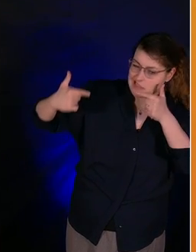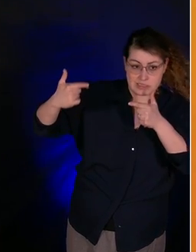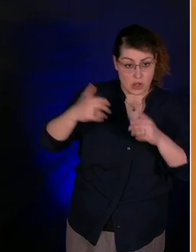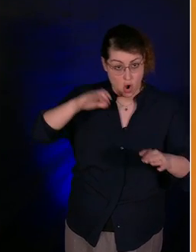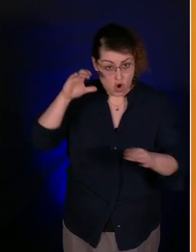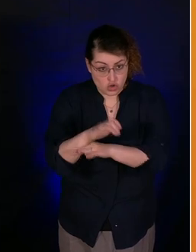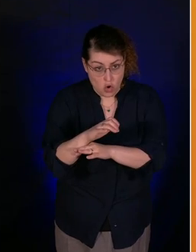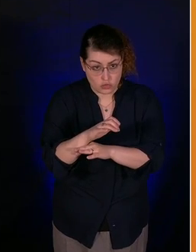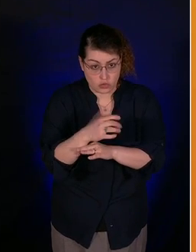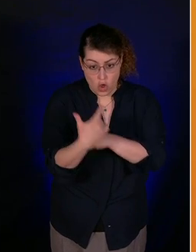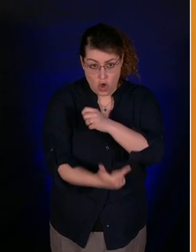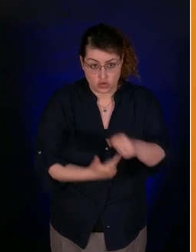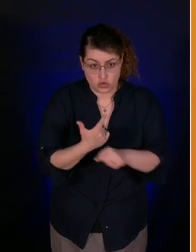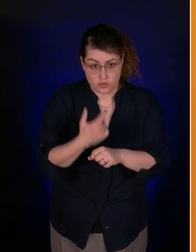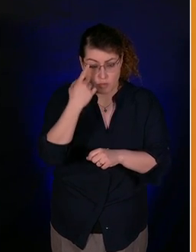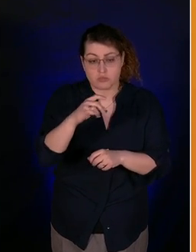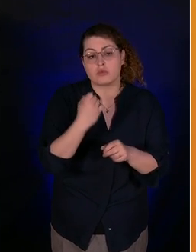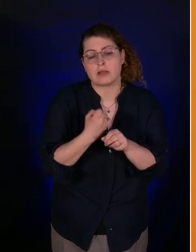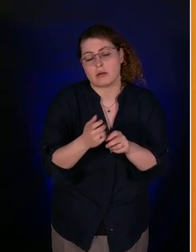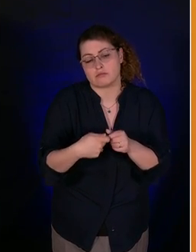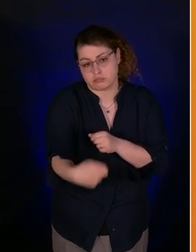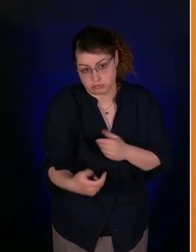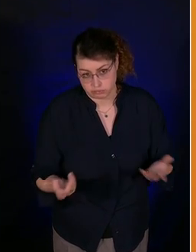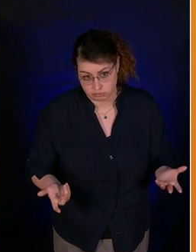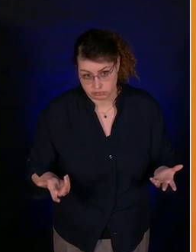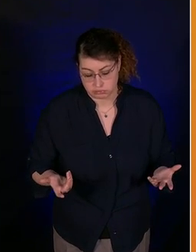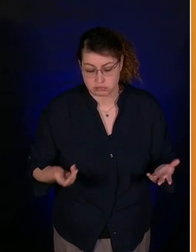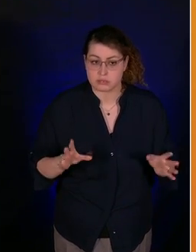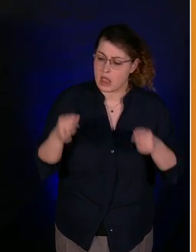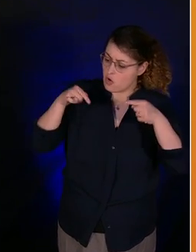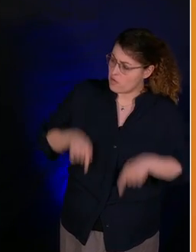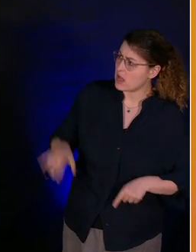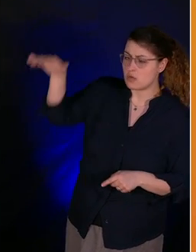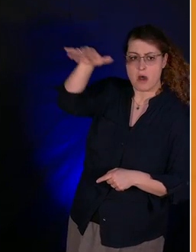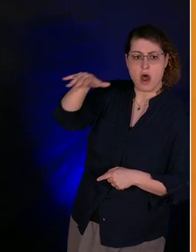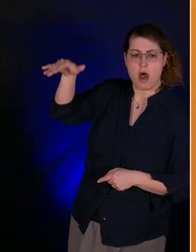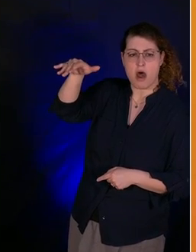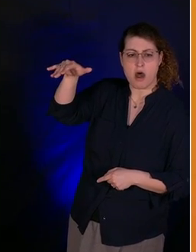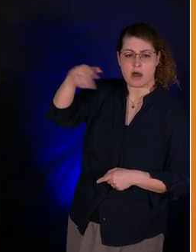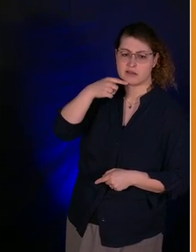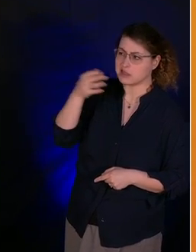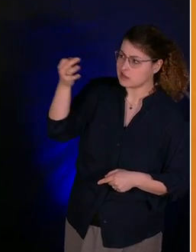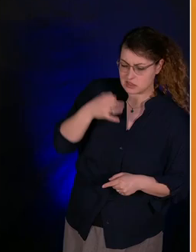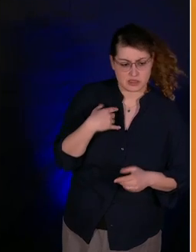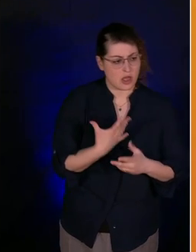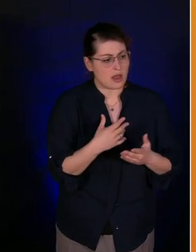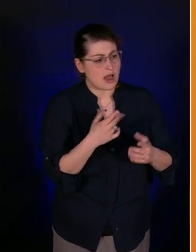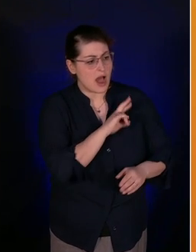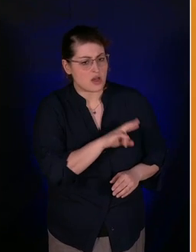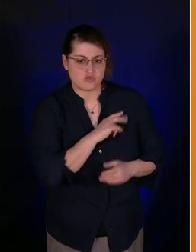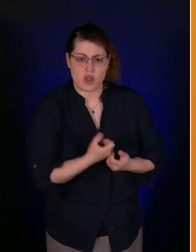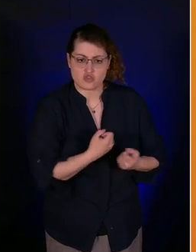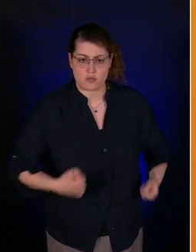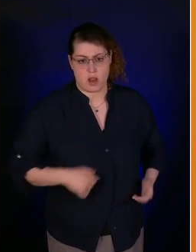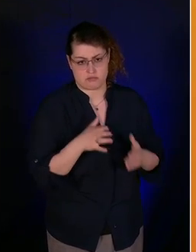le projet d'allongement de 2 ans de la durée du travail. Ce gouvernement, après avoir sapé les garanties de l'assurance chômage en allongeant la